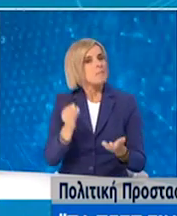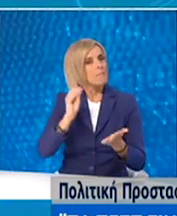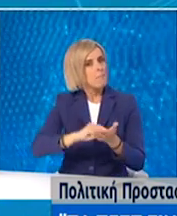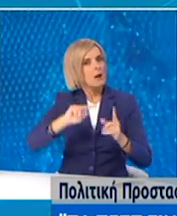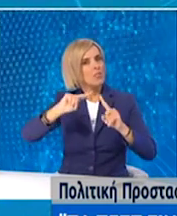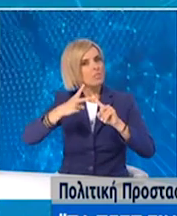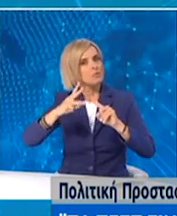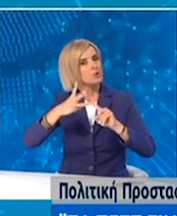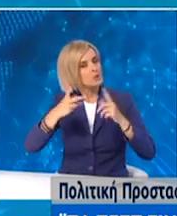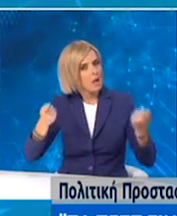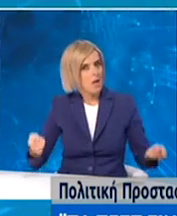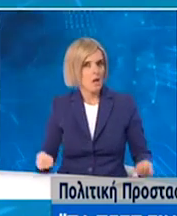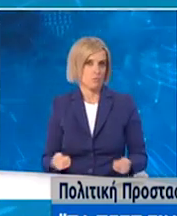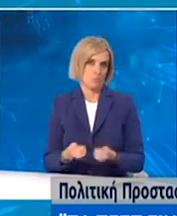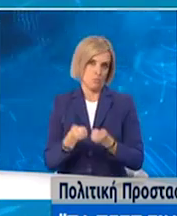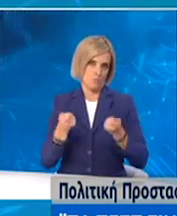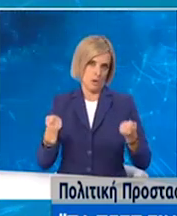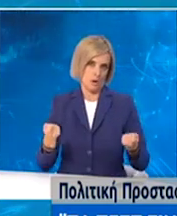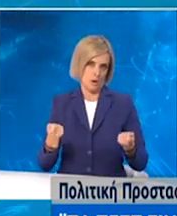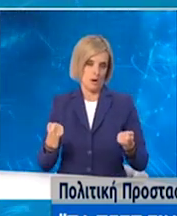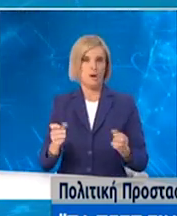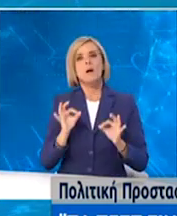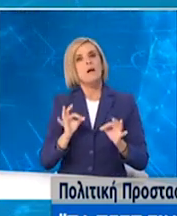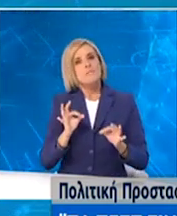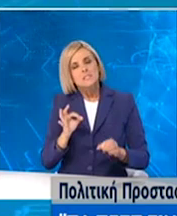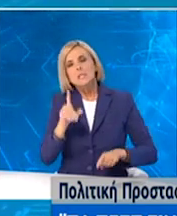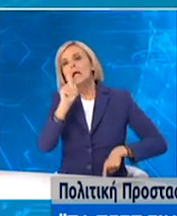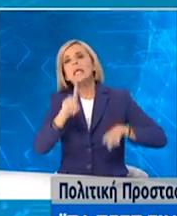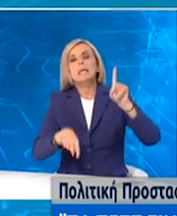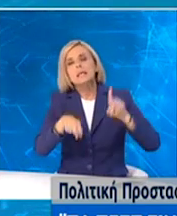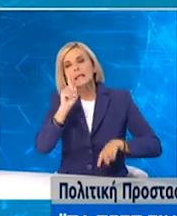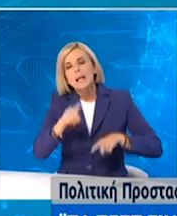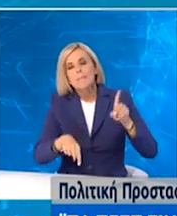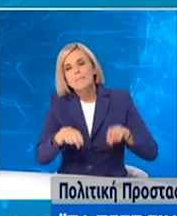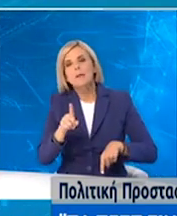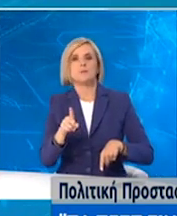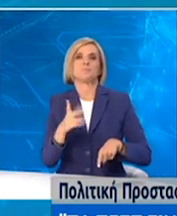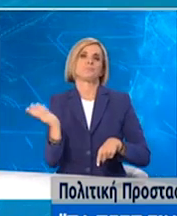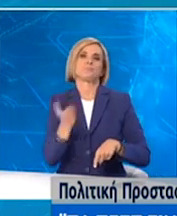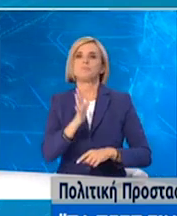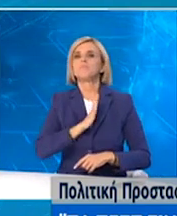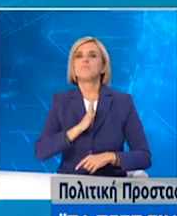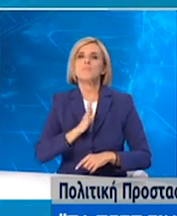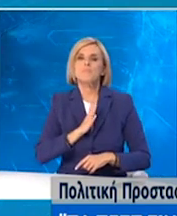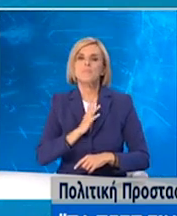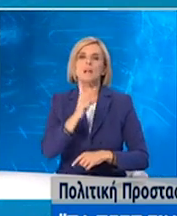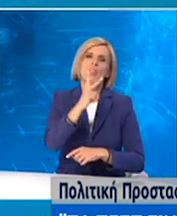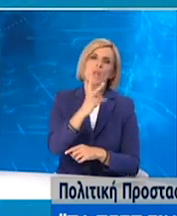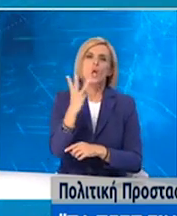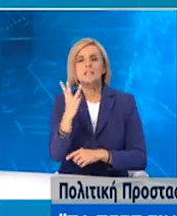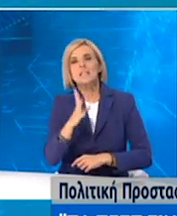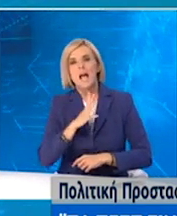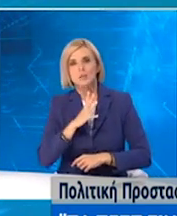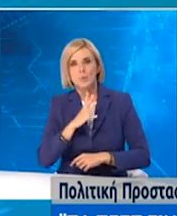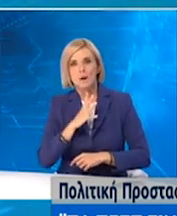επαληθεύσεις. Και ταυτόχρονα θα σας πω, προφανώς υπάρχουν κάποια τράνζιτ, κάποιοι συμπολίτες μας, 2-3 νομίζω, που